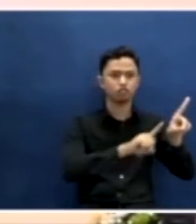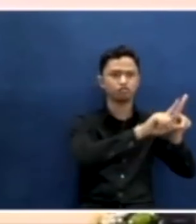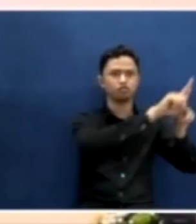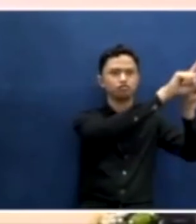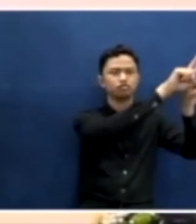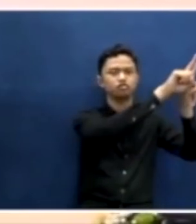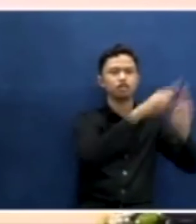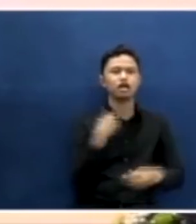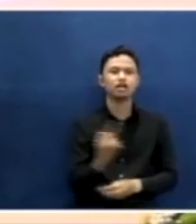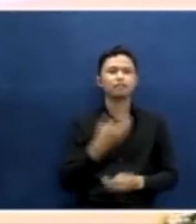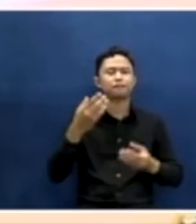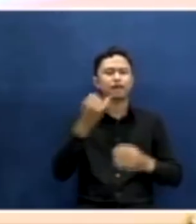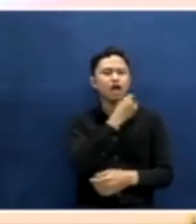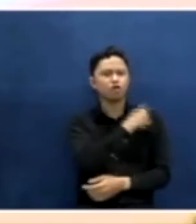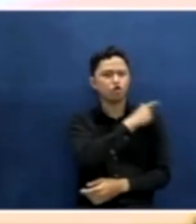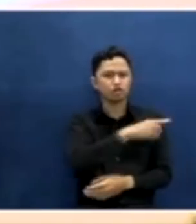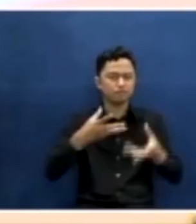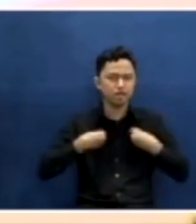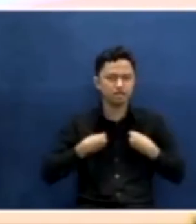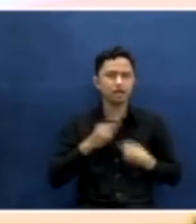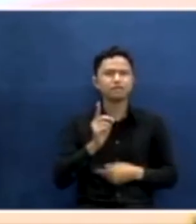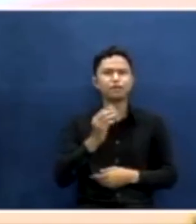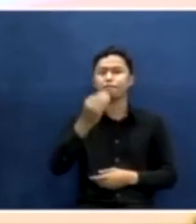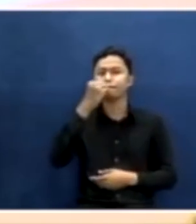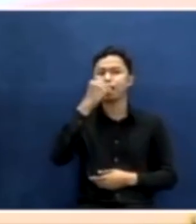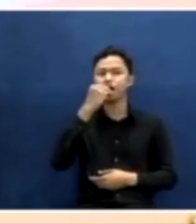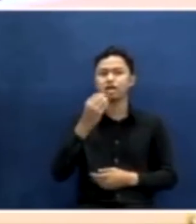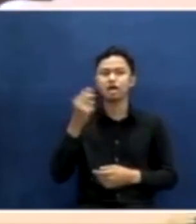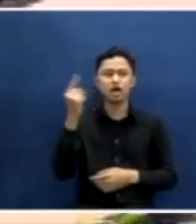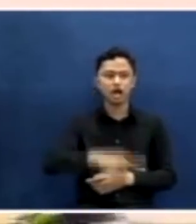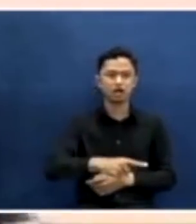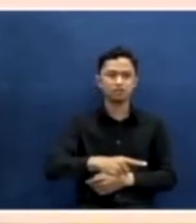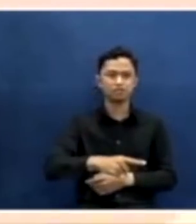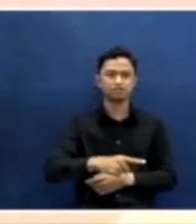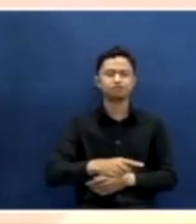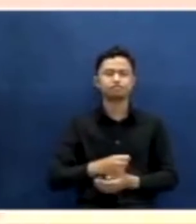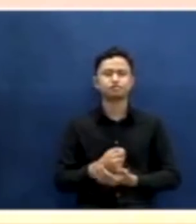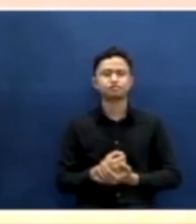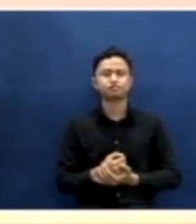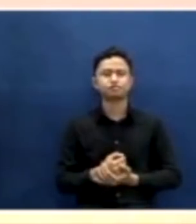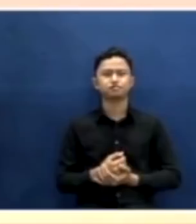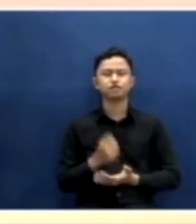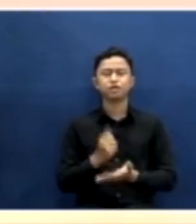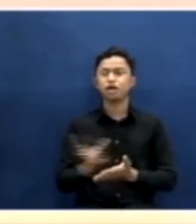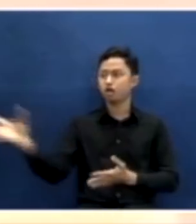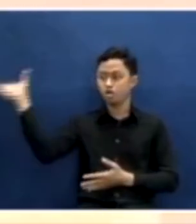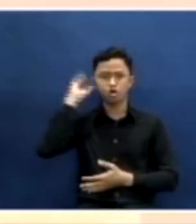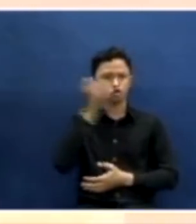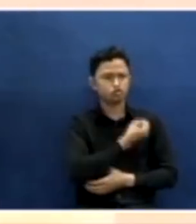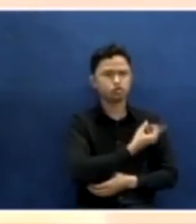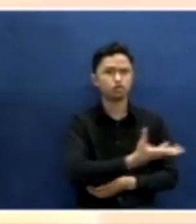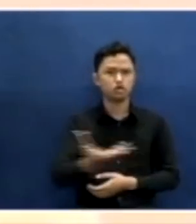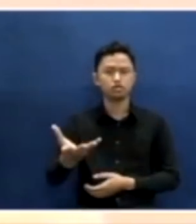dengan makanan haram yang sampai ke dalam perut kita makanya dalam satu riwayat diterangkan Rosulullah adalah orang yang